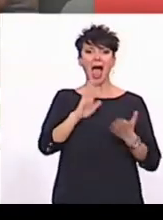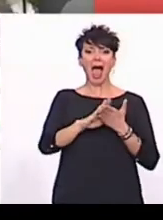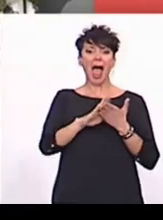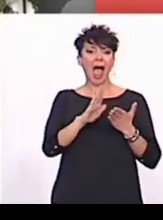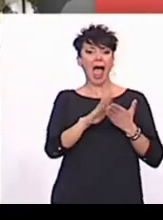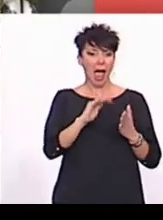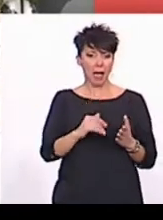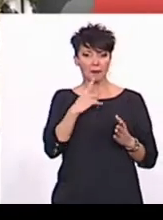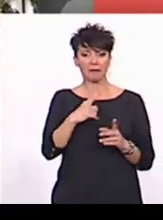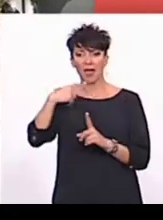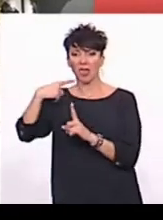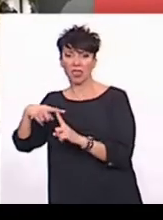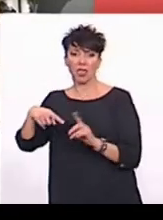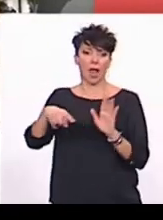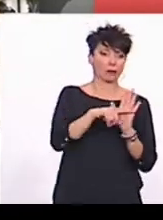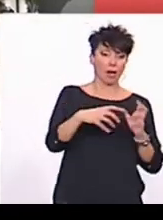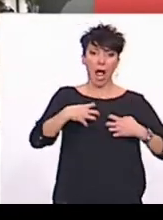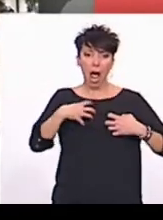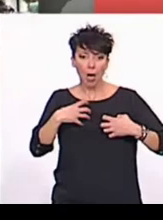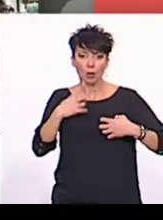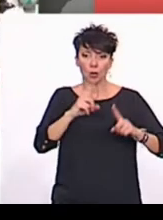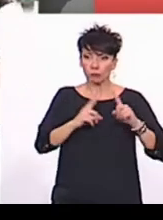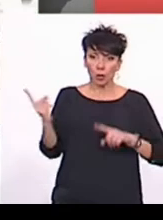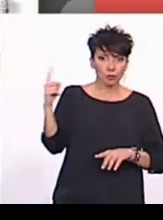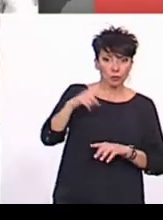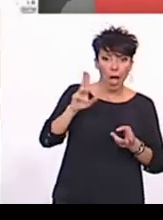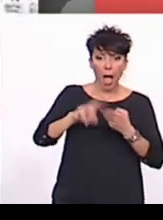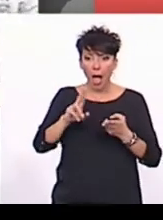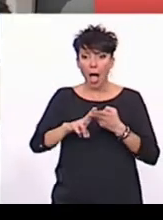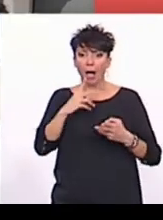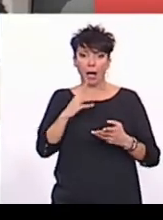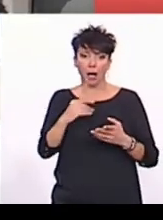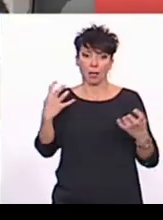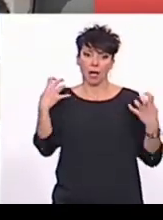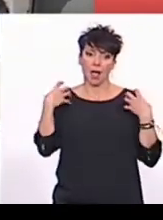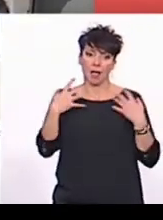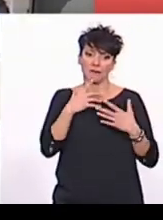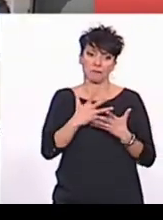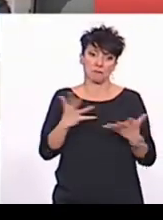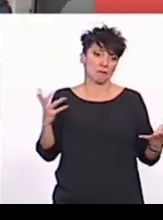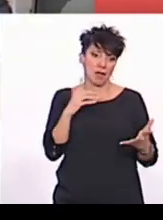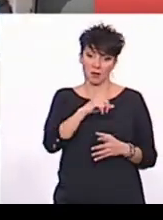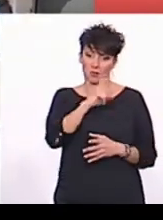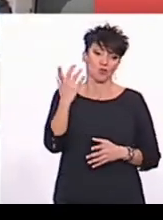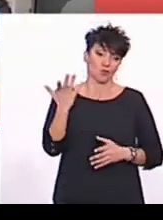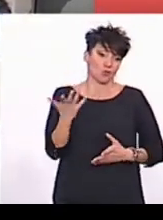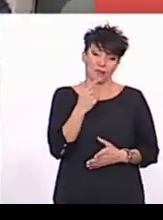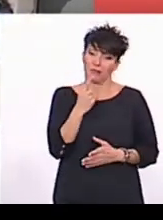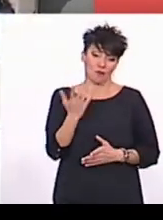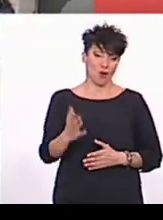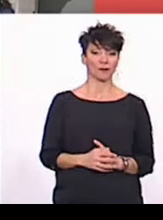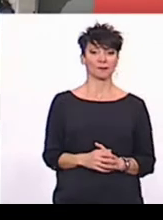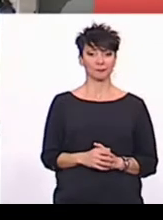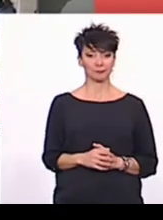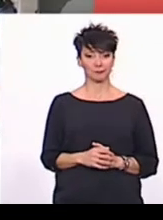ελεγχθεί αν τελικά είναι θετικά ή όχι. Υπάρχει άγχος με ποιους έχει έρθει η επαφή. Εμείς έχουμε ευθύνες μεγάλες. Εντάξει, δύσκολα είναι. Δεν είναι εύκολα.